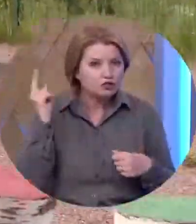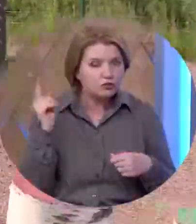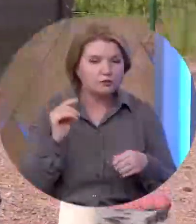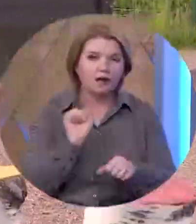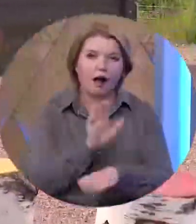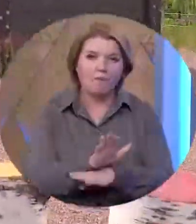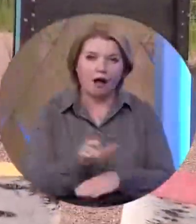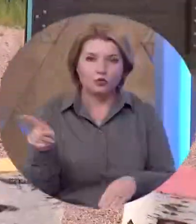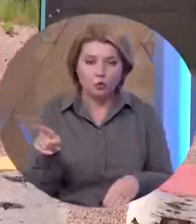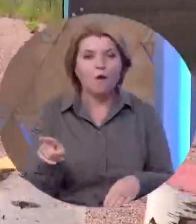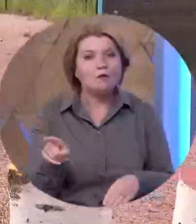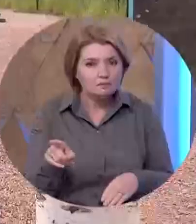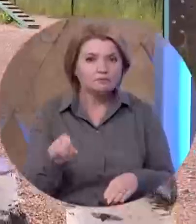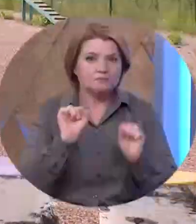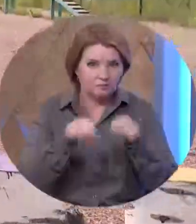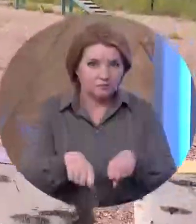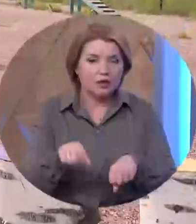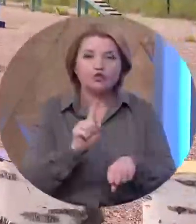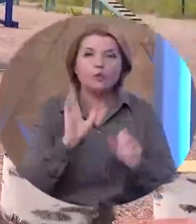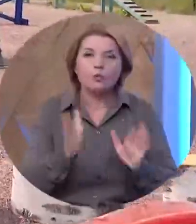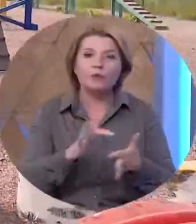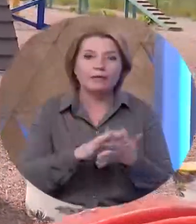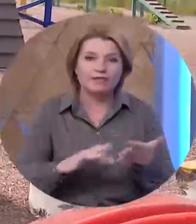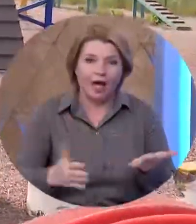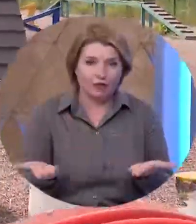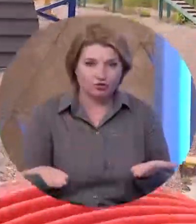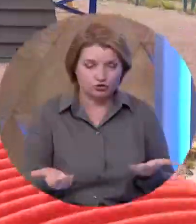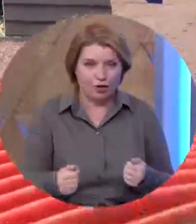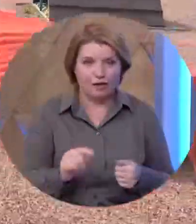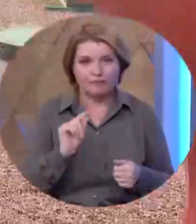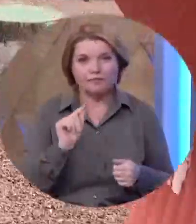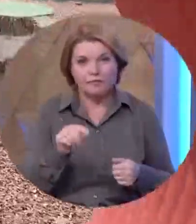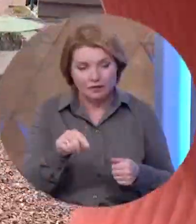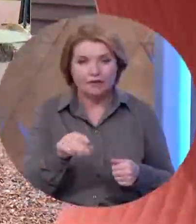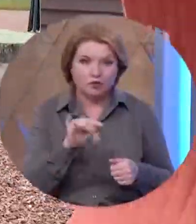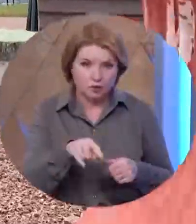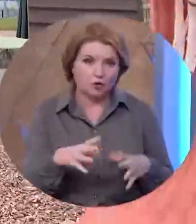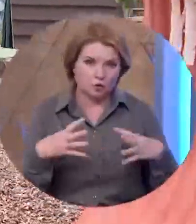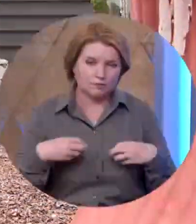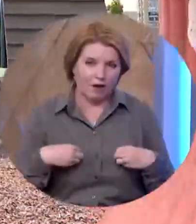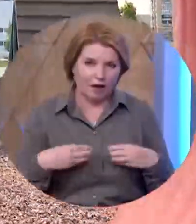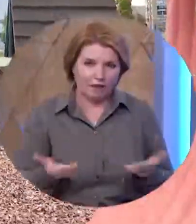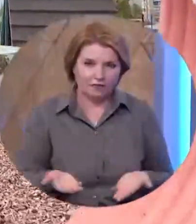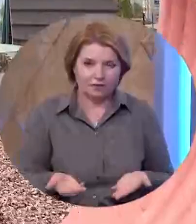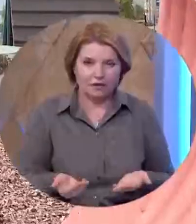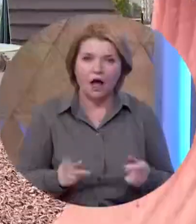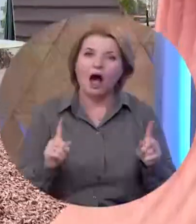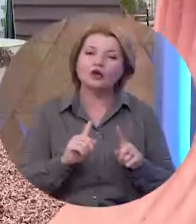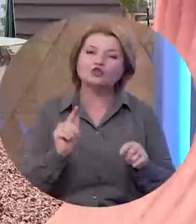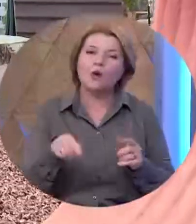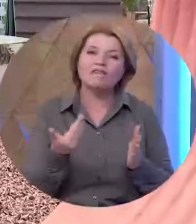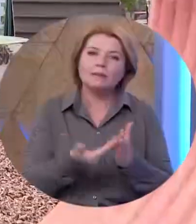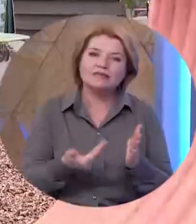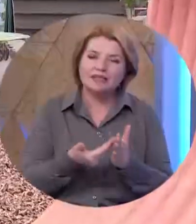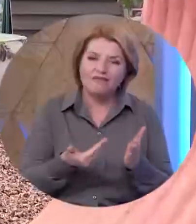она знает, что будет дальше, и вот эта предсказуемость убирает у нас страхи перед такими предметами. А вот что можно посоветовать